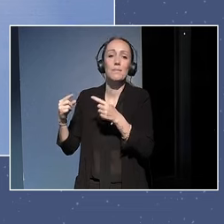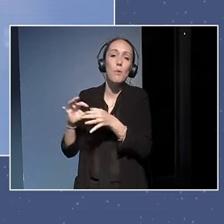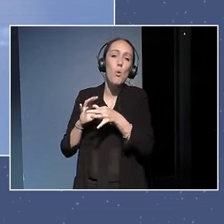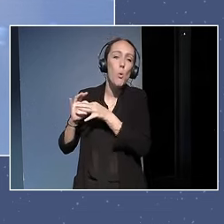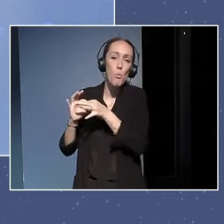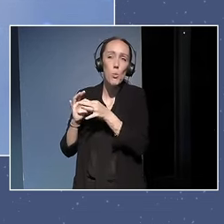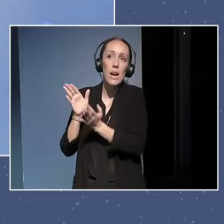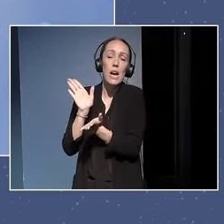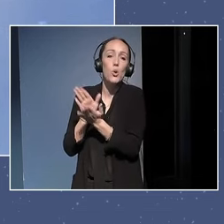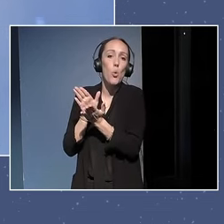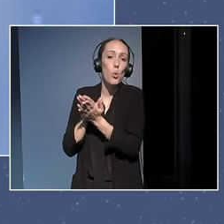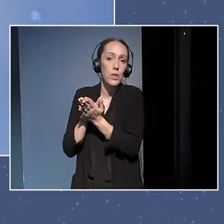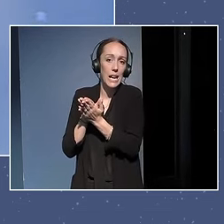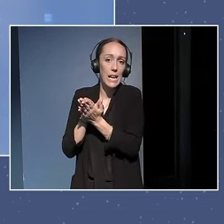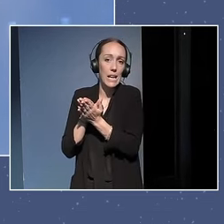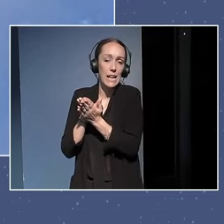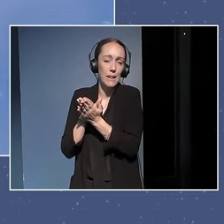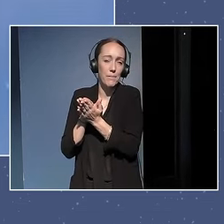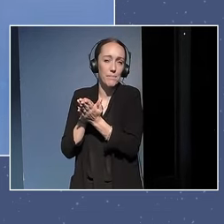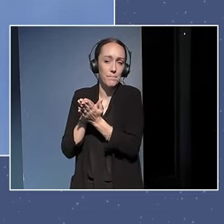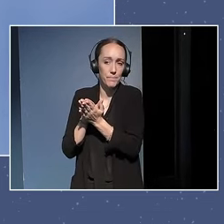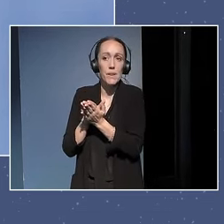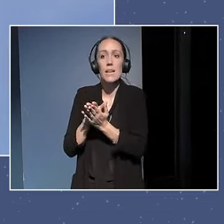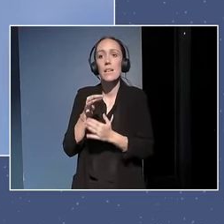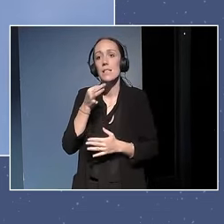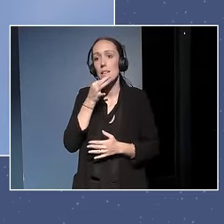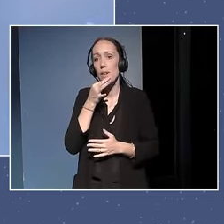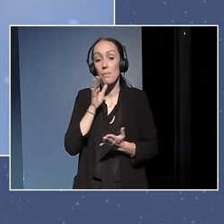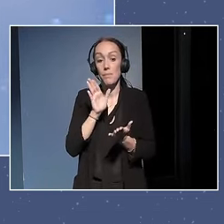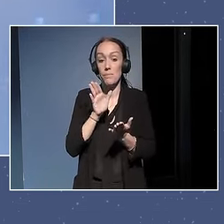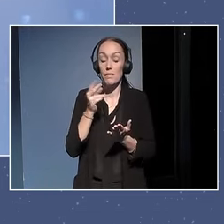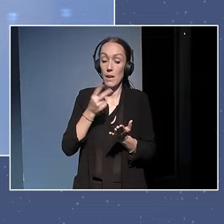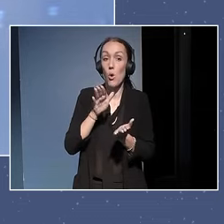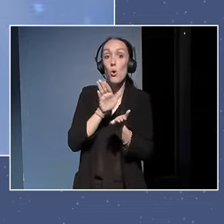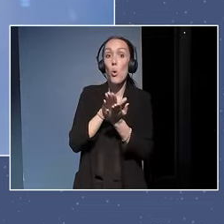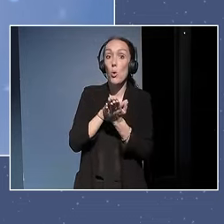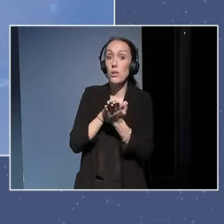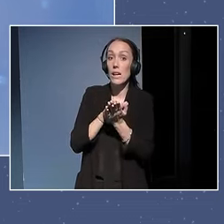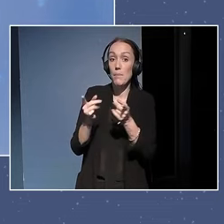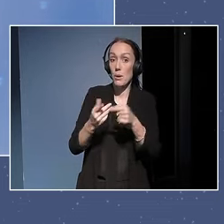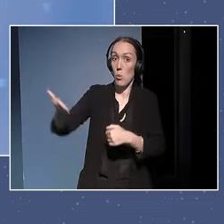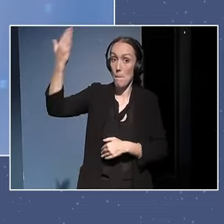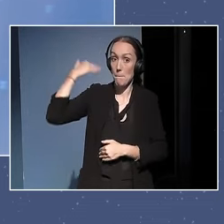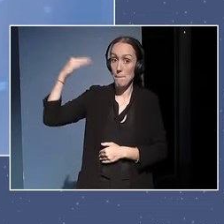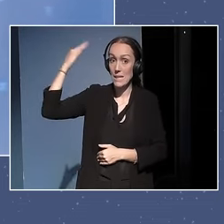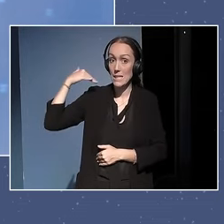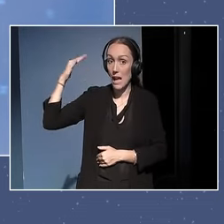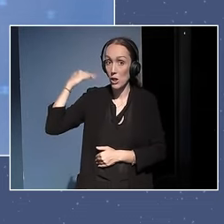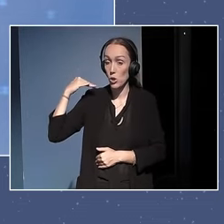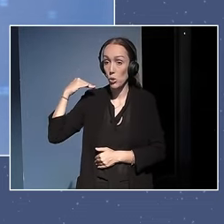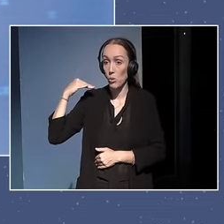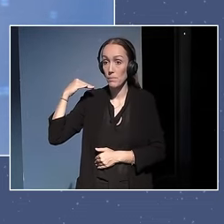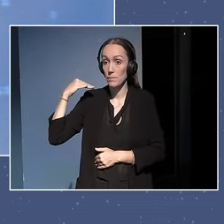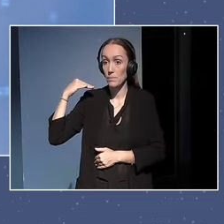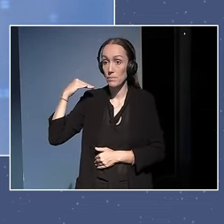coccodrilli e dinosauri alcuni Tra l'altro i coccodrilli nel passato questa domanda